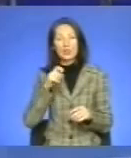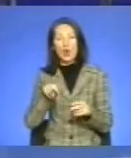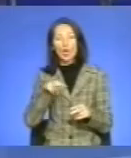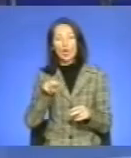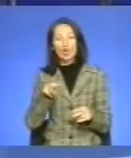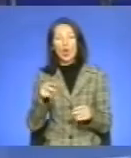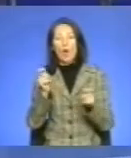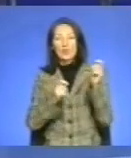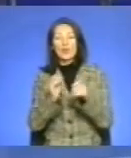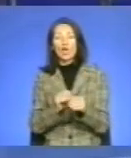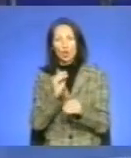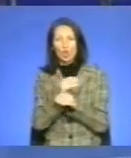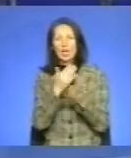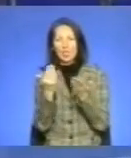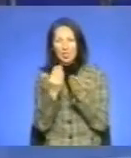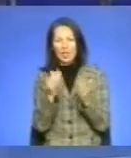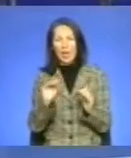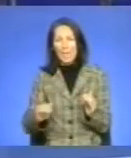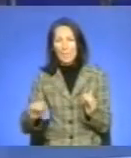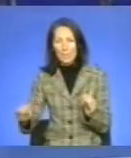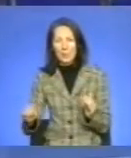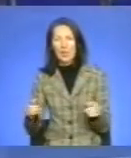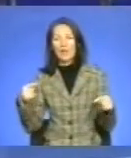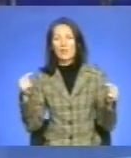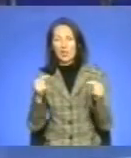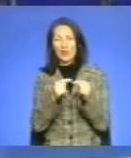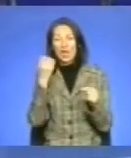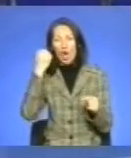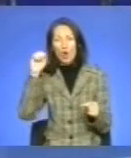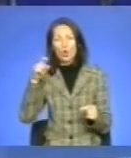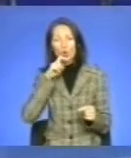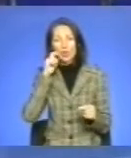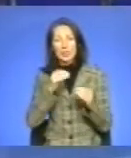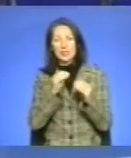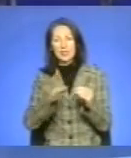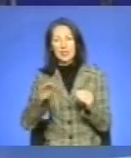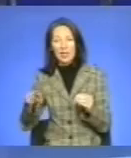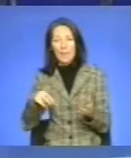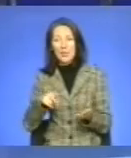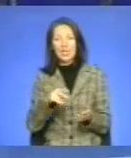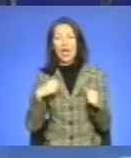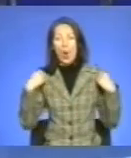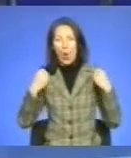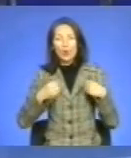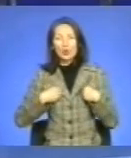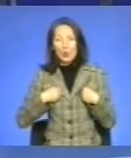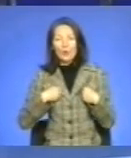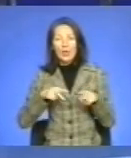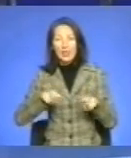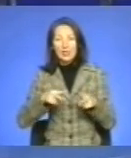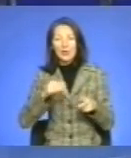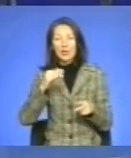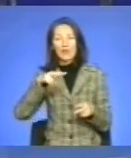фестивалю «Додай читання» маленькі читачі встановили рекорд України. Десятки дітей прийшли на костюмований танцювальний флешмоб під